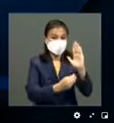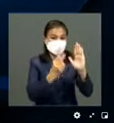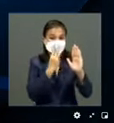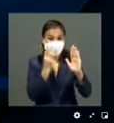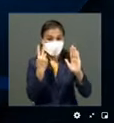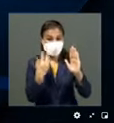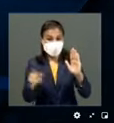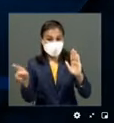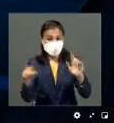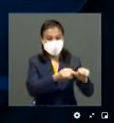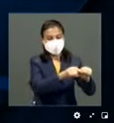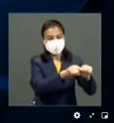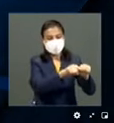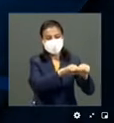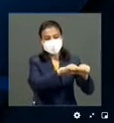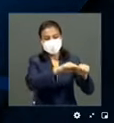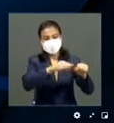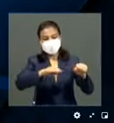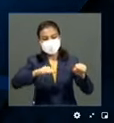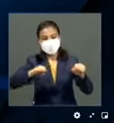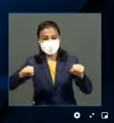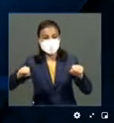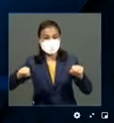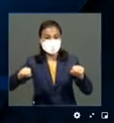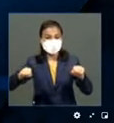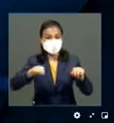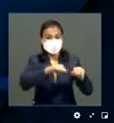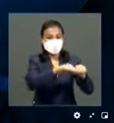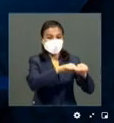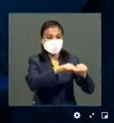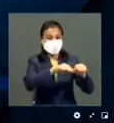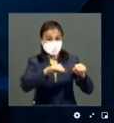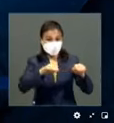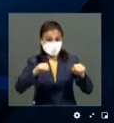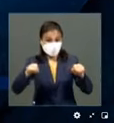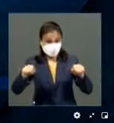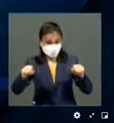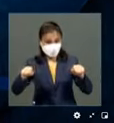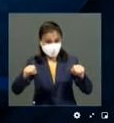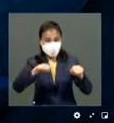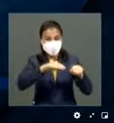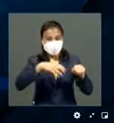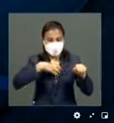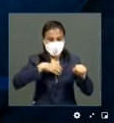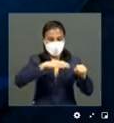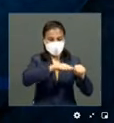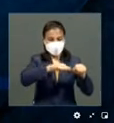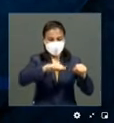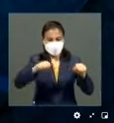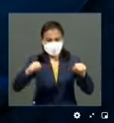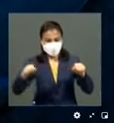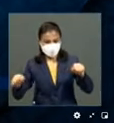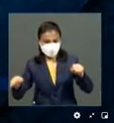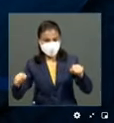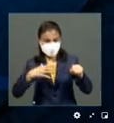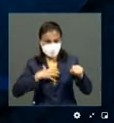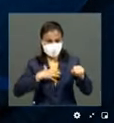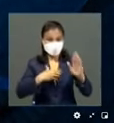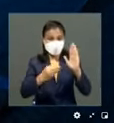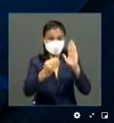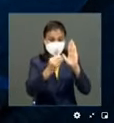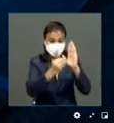งเป็นแนวนอนนะคะเราอยากเห็นสถานการณ์ที่ทิศทางกราฟลงเรื่อยๆกทม.และปริมณฑล